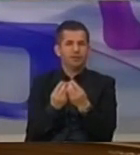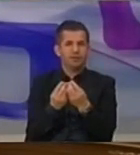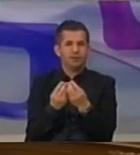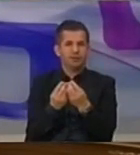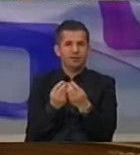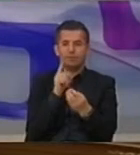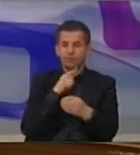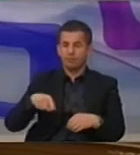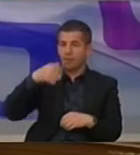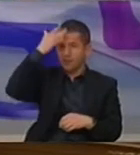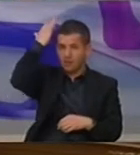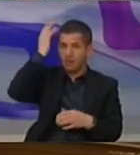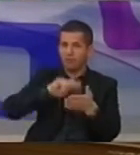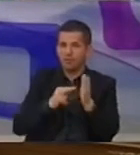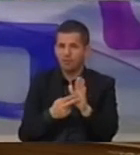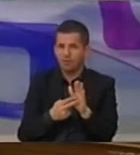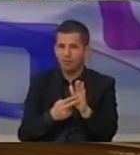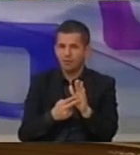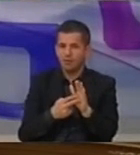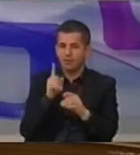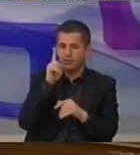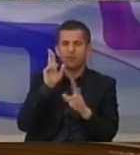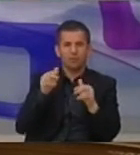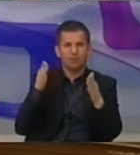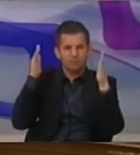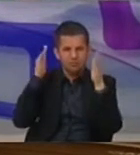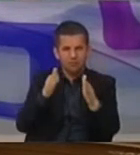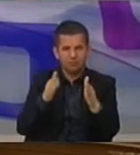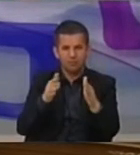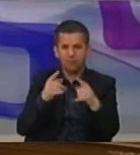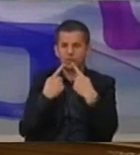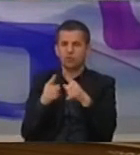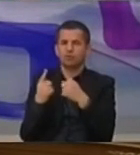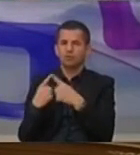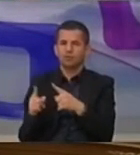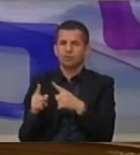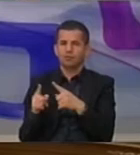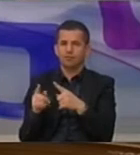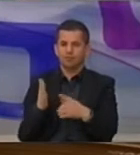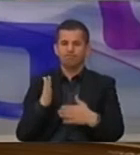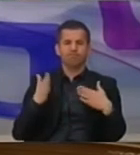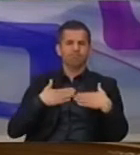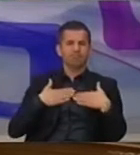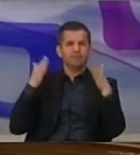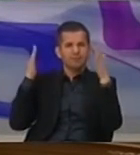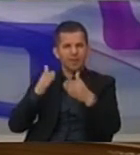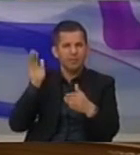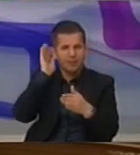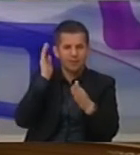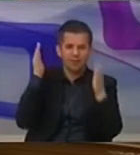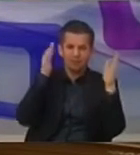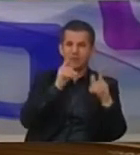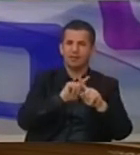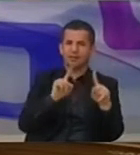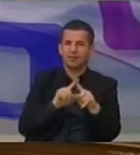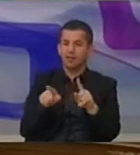shqetësimet e tyre janë duke u adresuar në mënyrë sektoriale dhe sërish flas për sektorin tim. Dhe